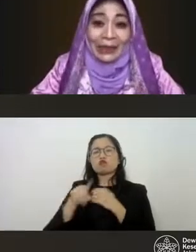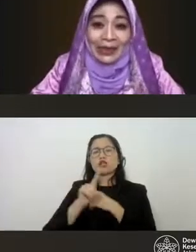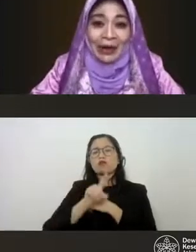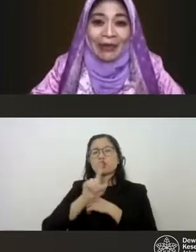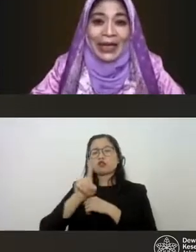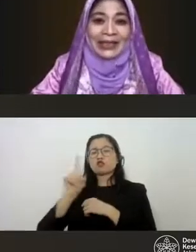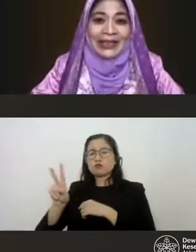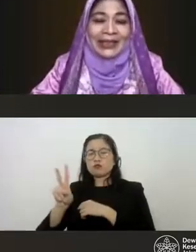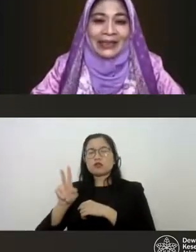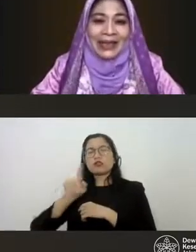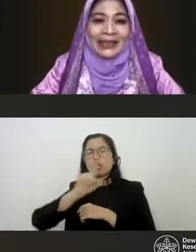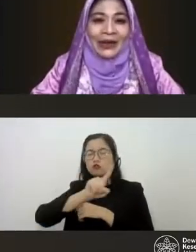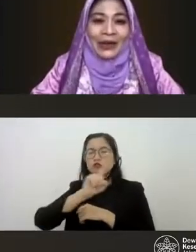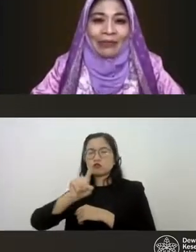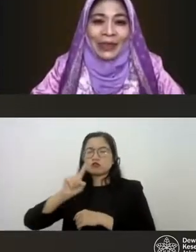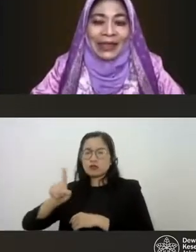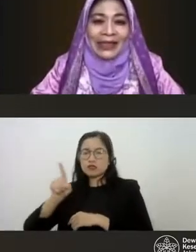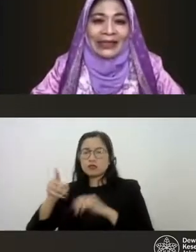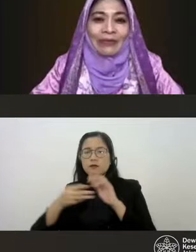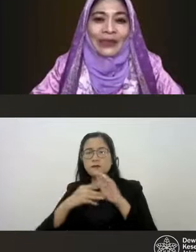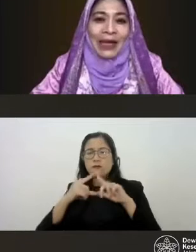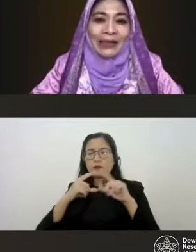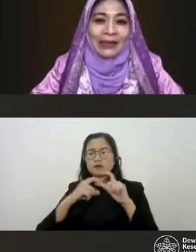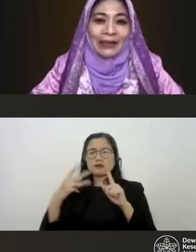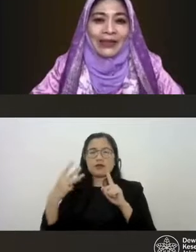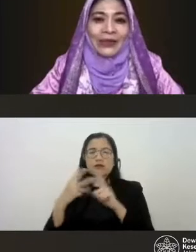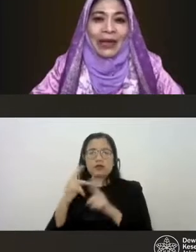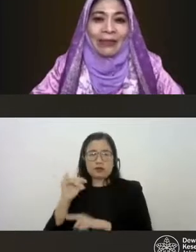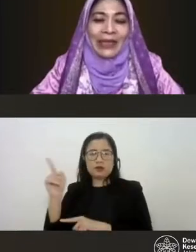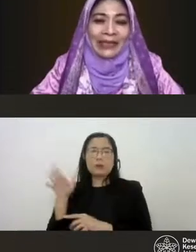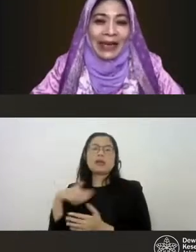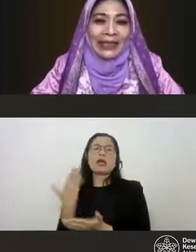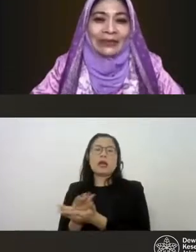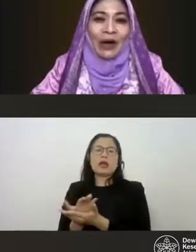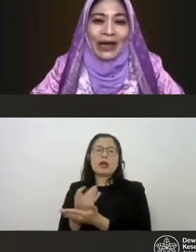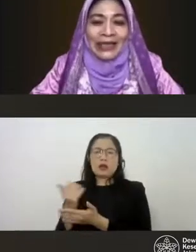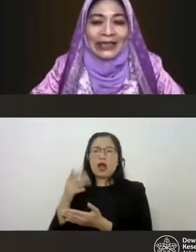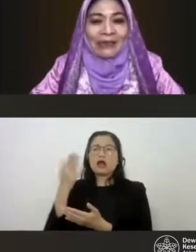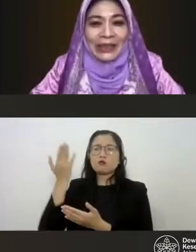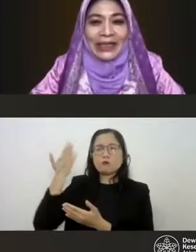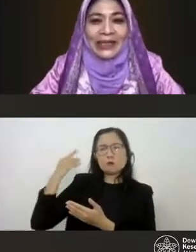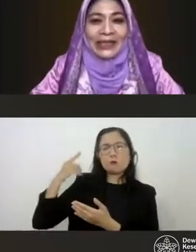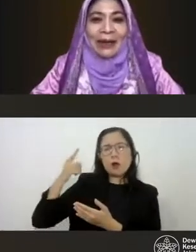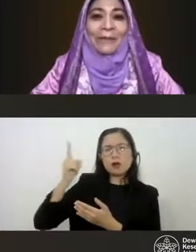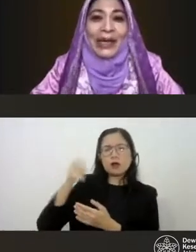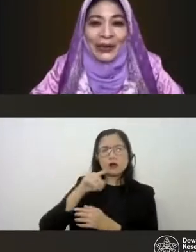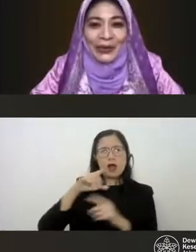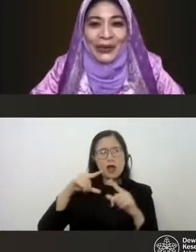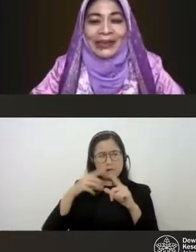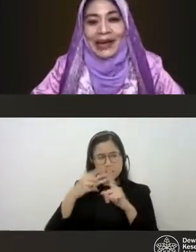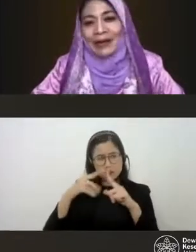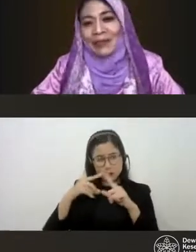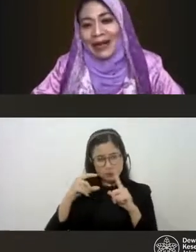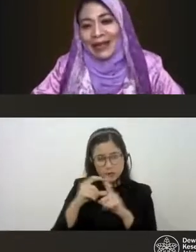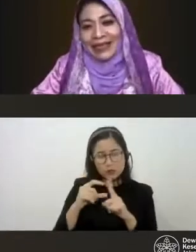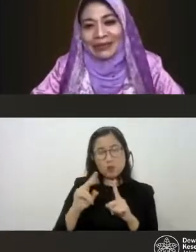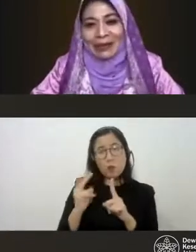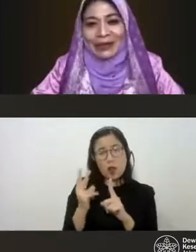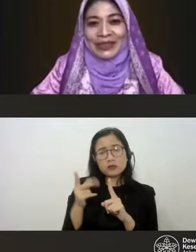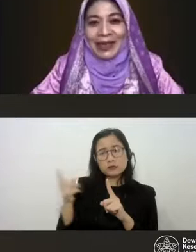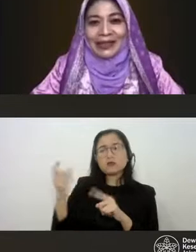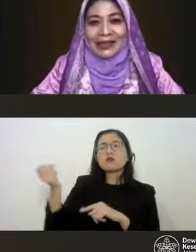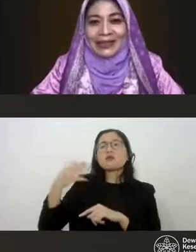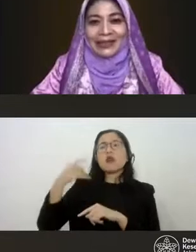Bayangkan abad ke-12 ya, seorang pemikir Islam sudah menyatakan sebuah gagasan penting tentang perlindungan terhadap hak